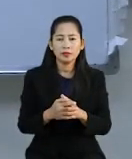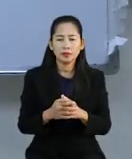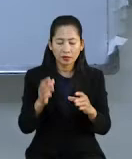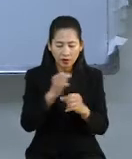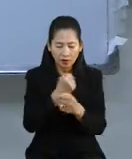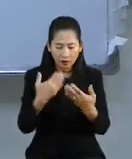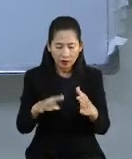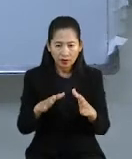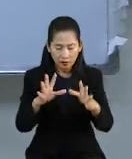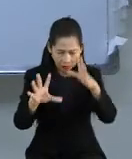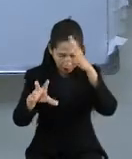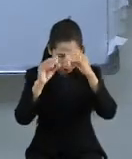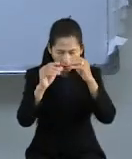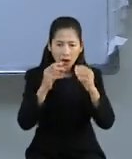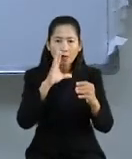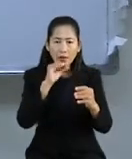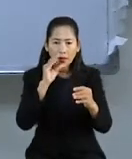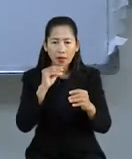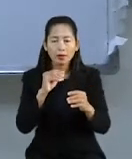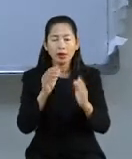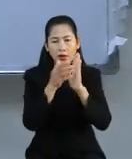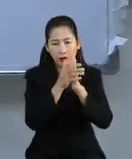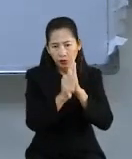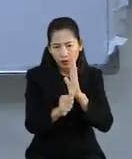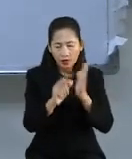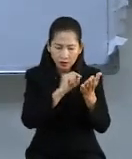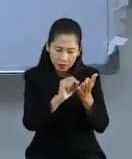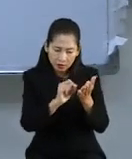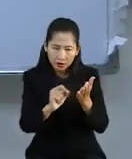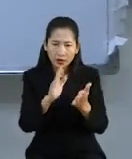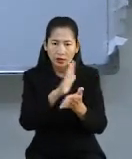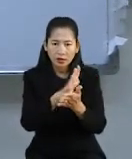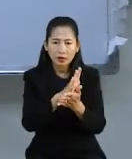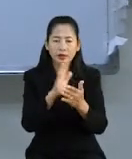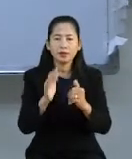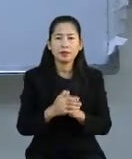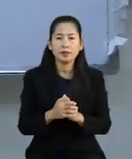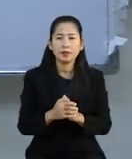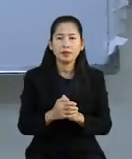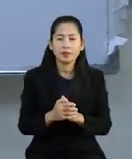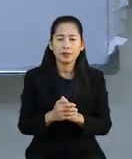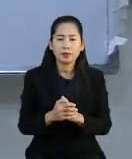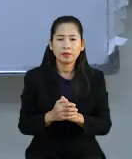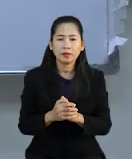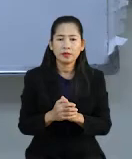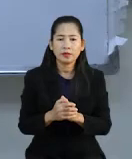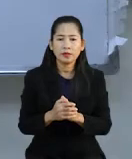Chấp hai cái con riêng để dây sần, riêng để dây ở sát hai xong con sẽ lưu cực đá nó cốt. Chà.